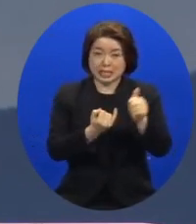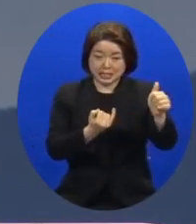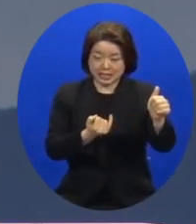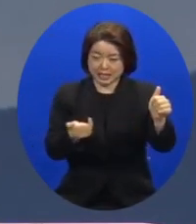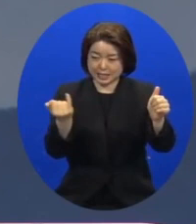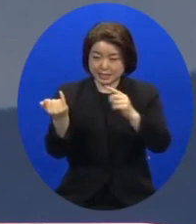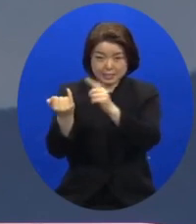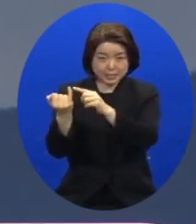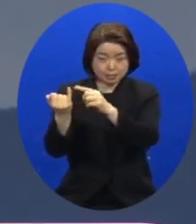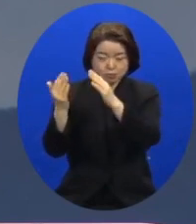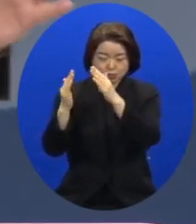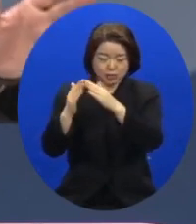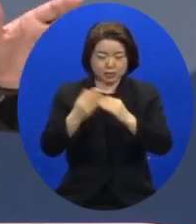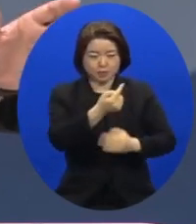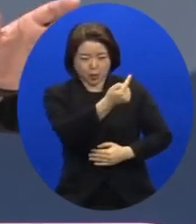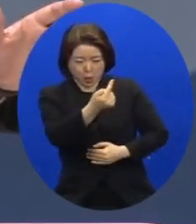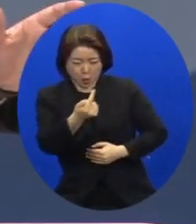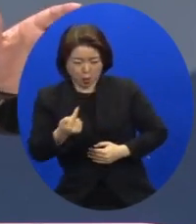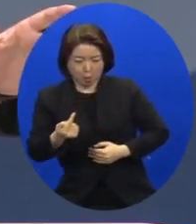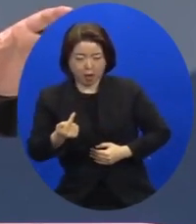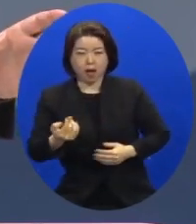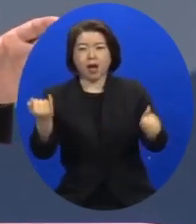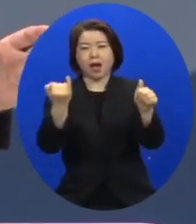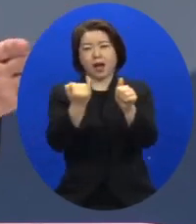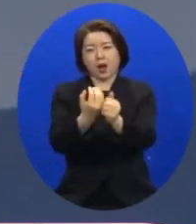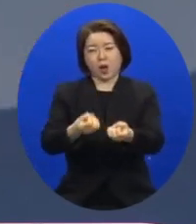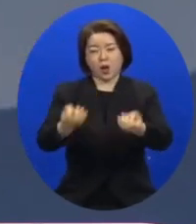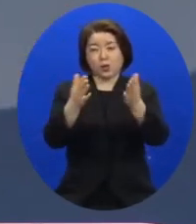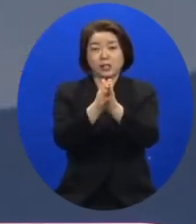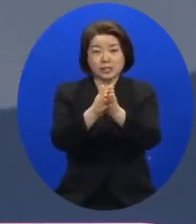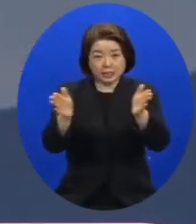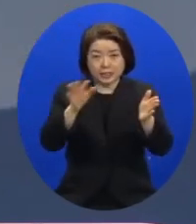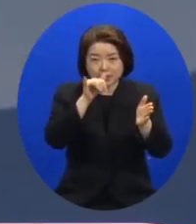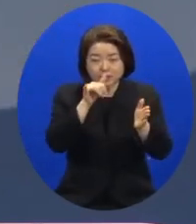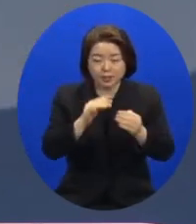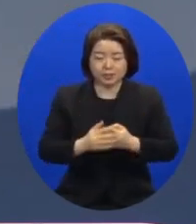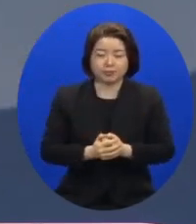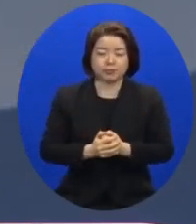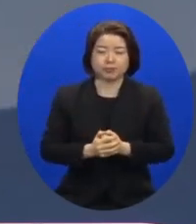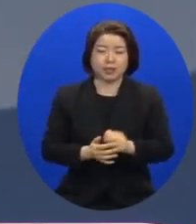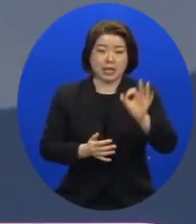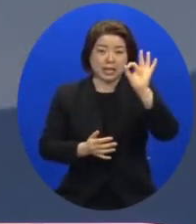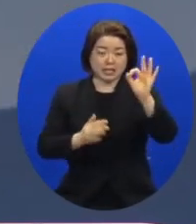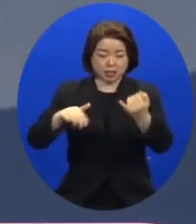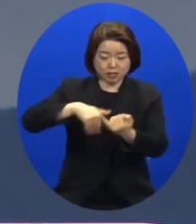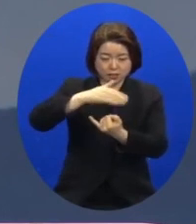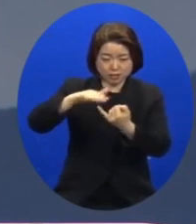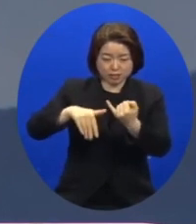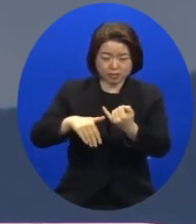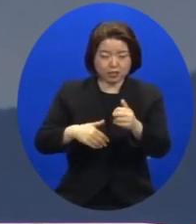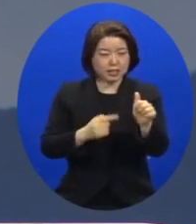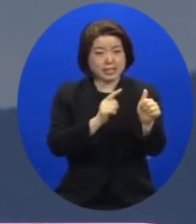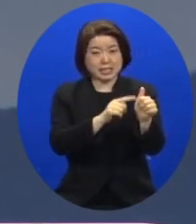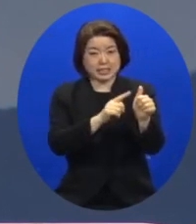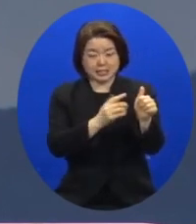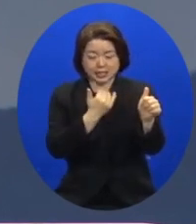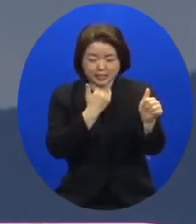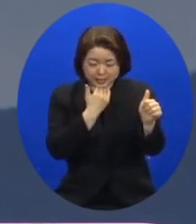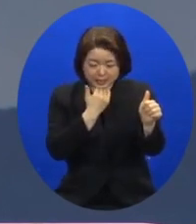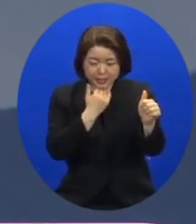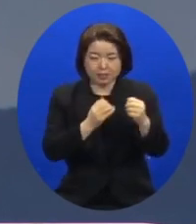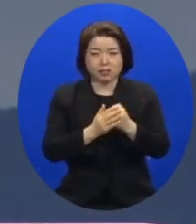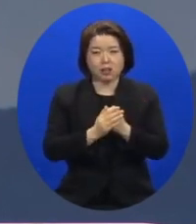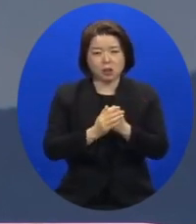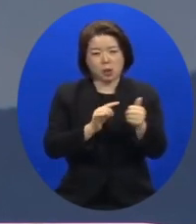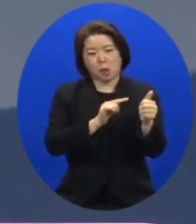오면서 혼인 잔치가 벌어진 아요 열전 애가 신랑을 기다리는 데 신랑이